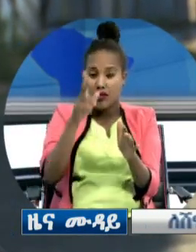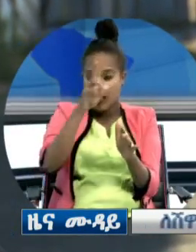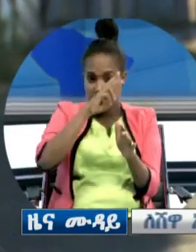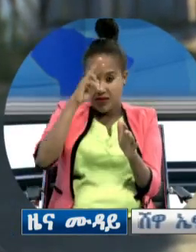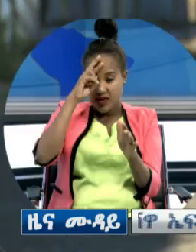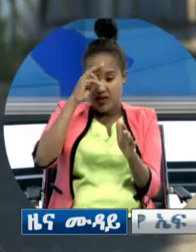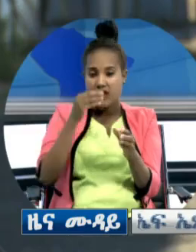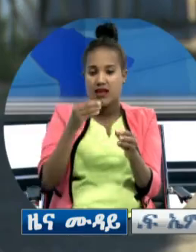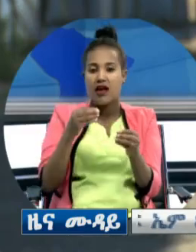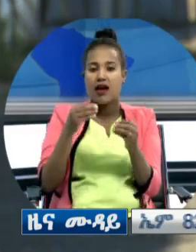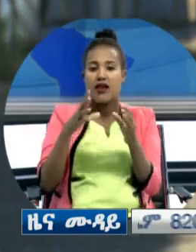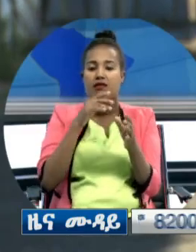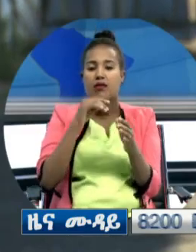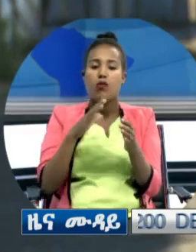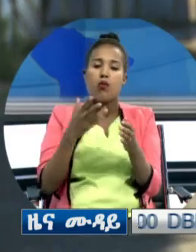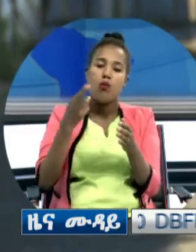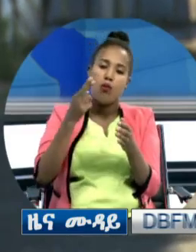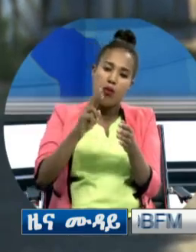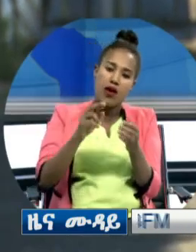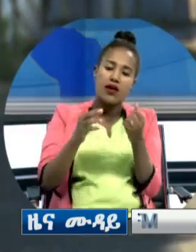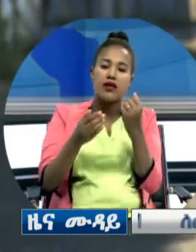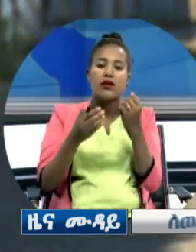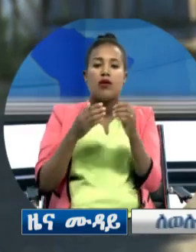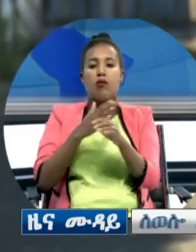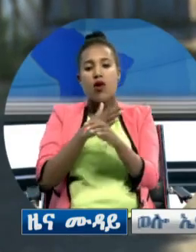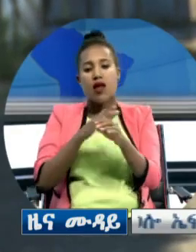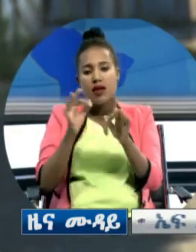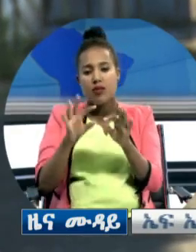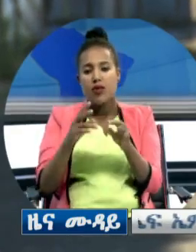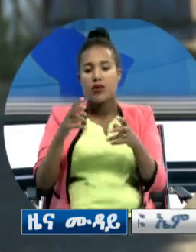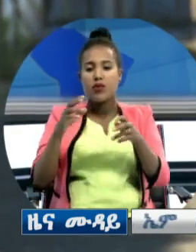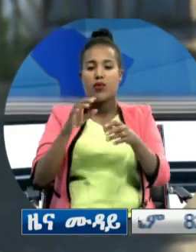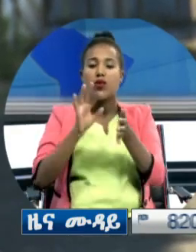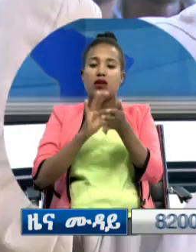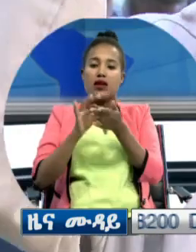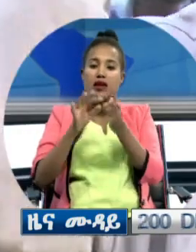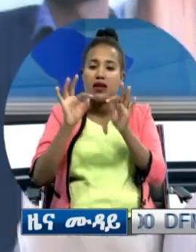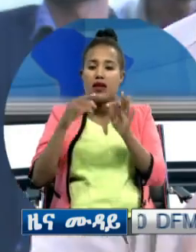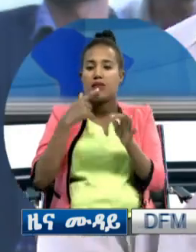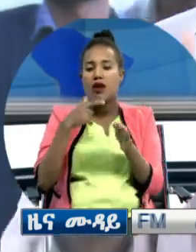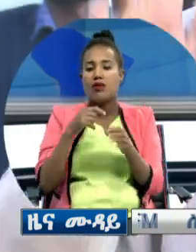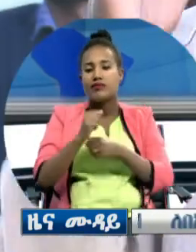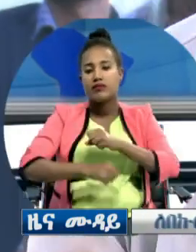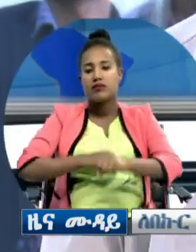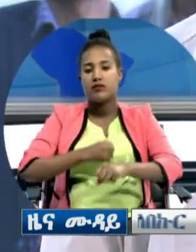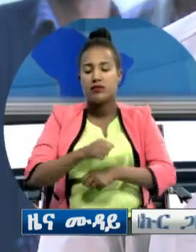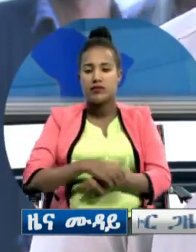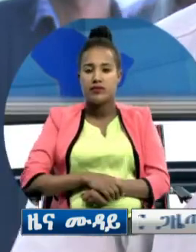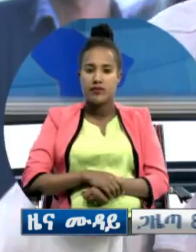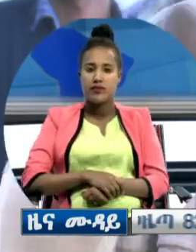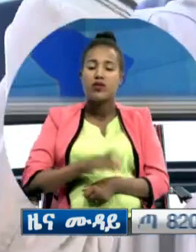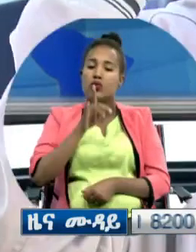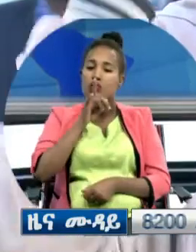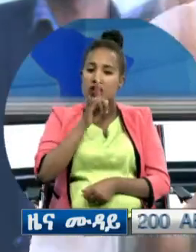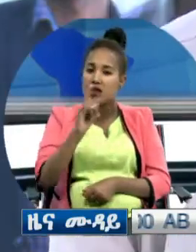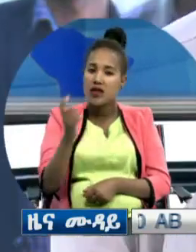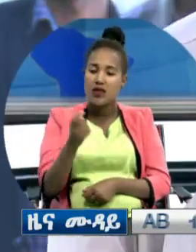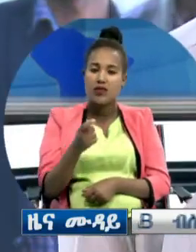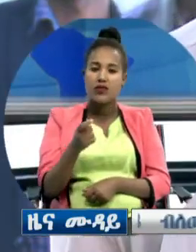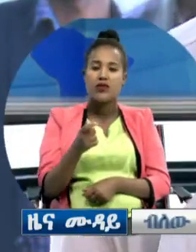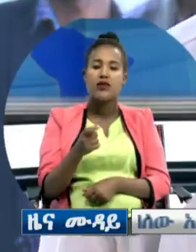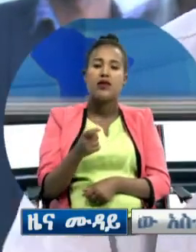ያጡም ወይ ፖል የለም ይሏል ወይ ቆጣሪ የለም ይላሉ። በዛ አግባብ ነው ያሰቃዩን ያሉት ማለት ነው። ወጣ የሆኑ መረጃዎችን በዜና